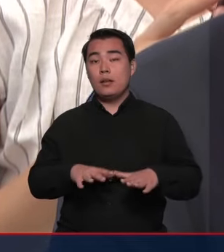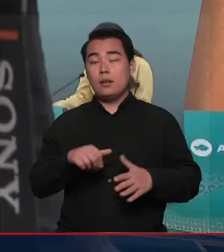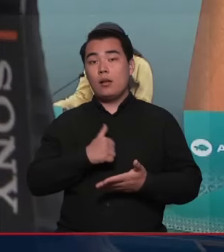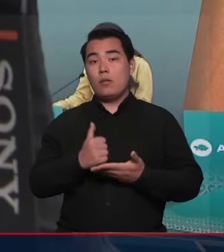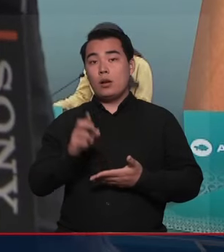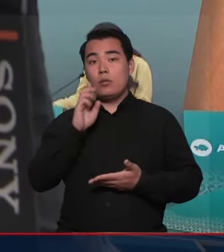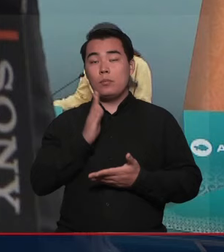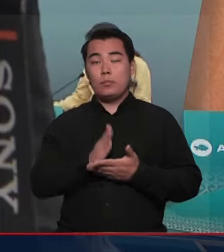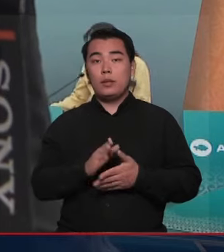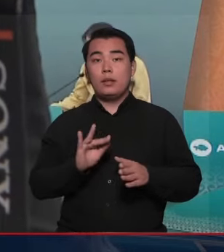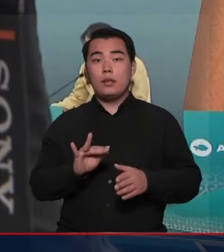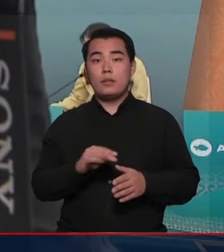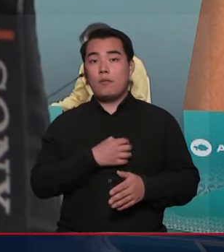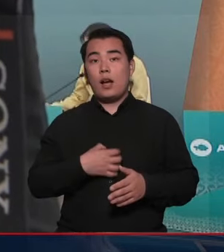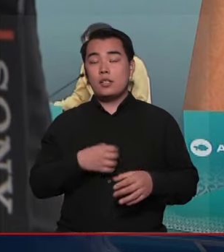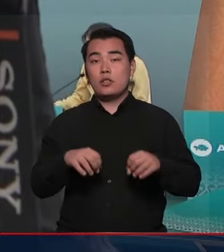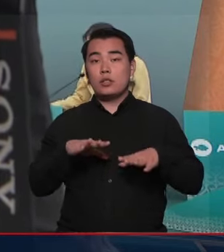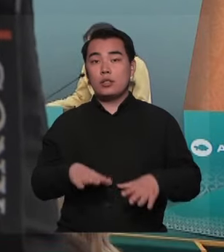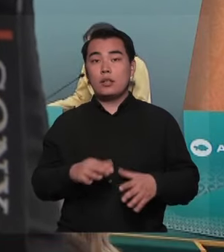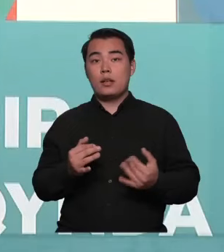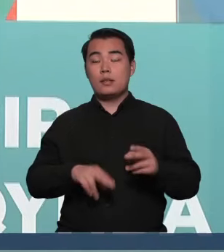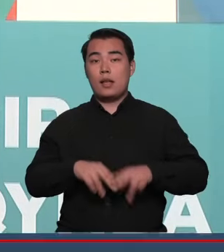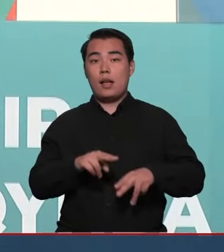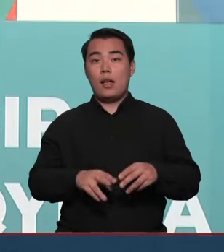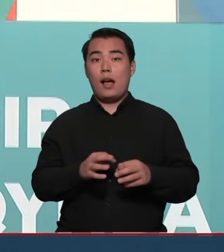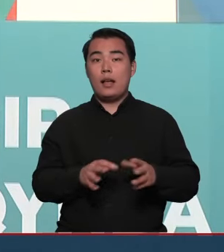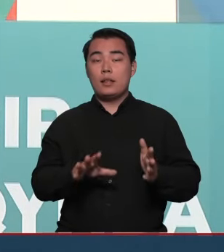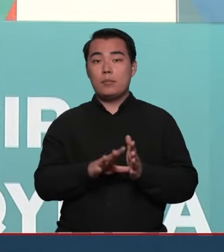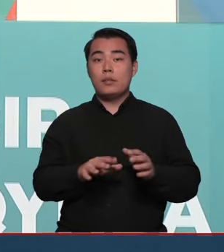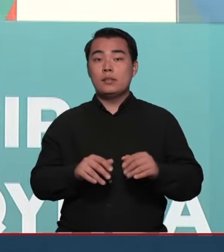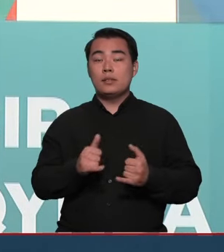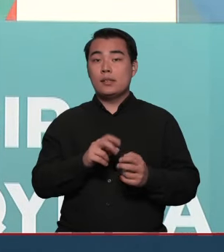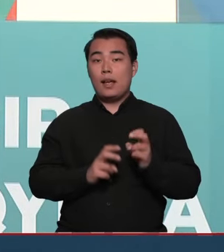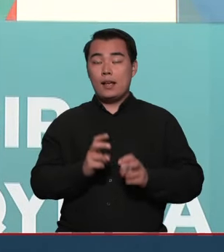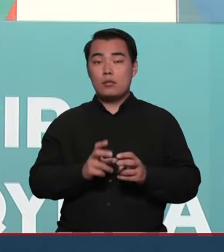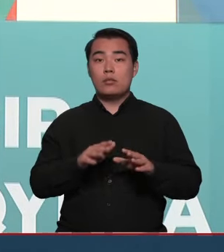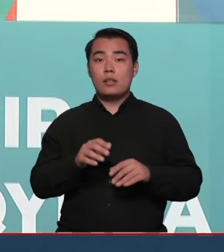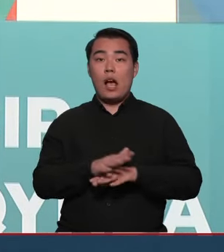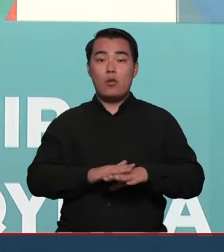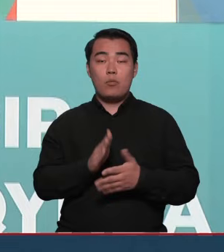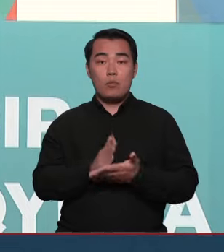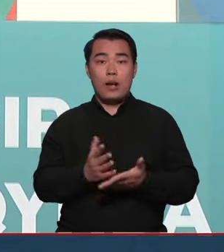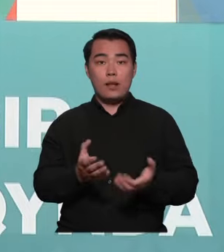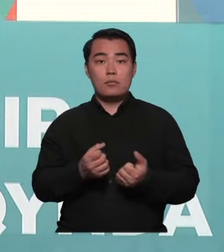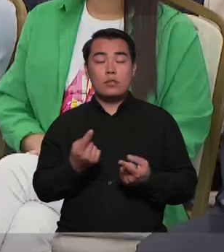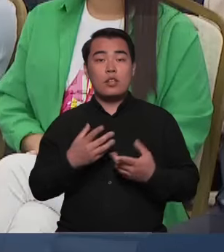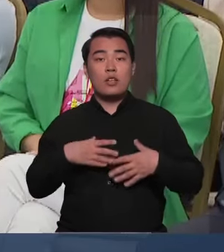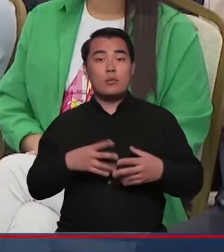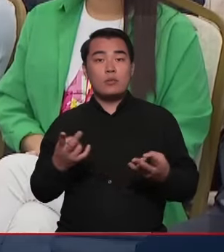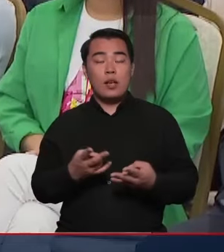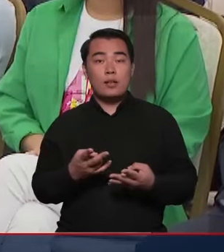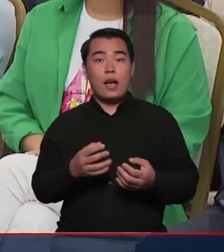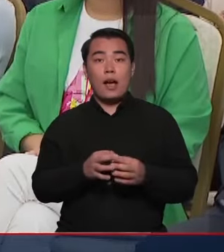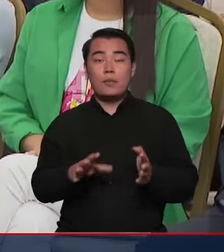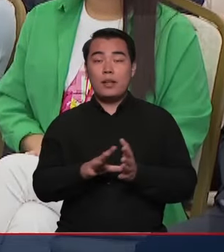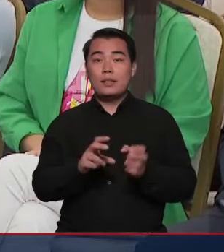государства. Следовательно, основное решение в вопросе строительства АЭС примет народ. Зачем нужна атомная энергетика? Она нужна для нашего будущего,